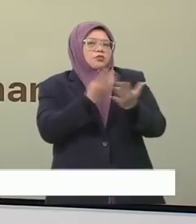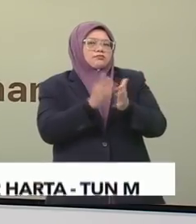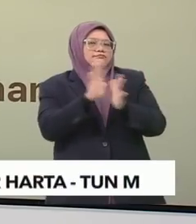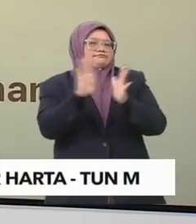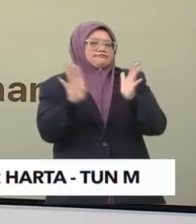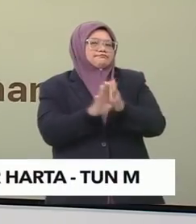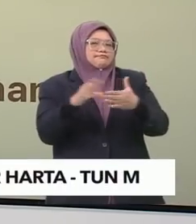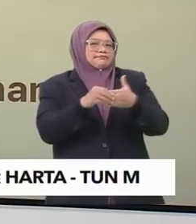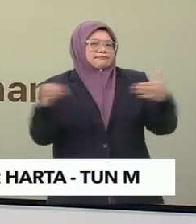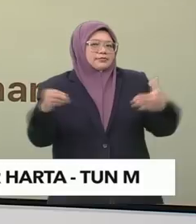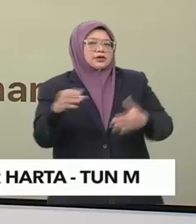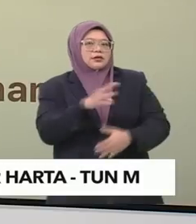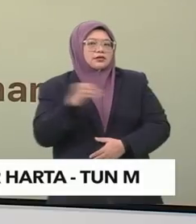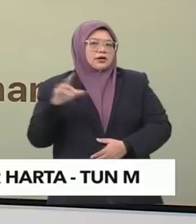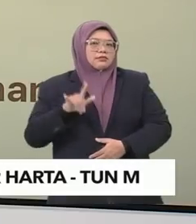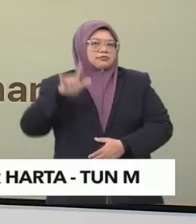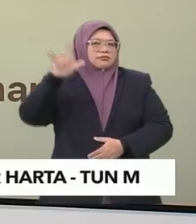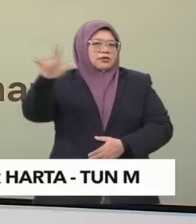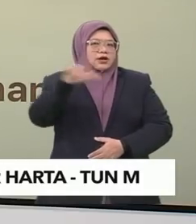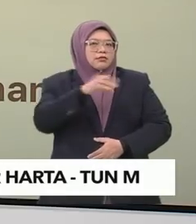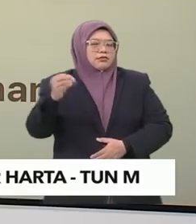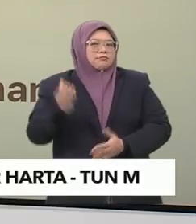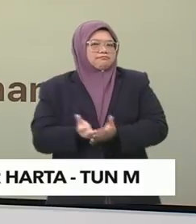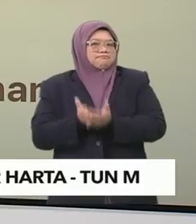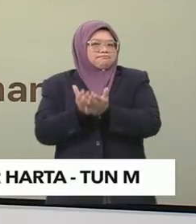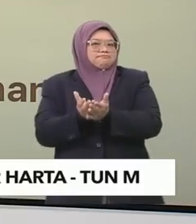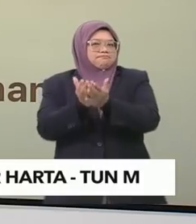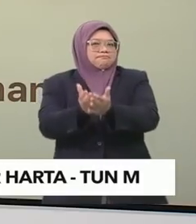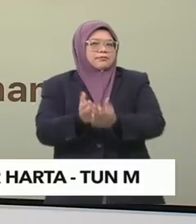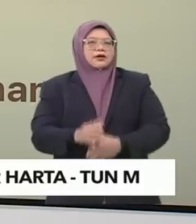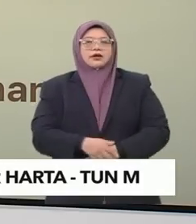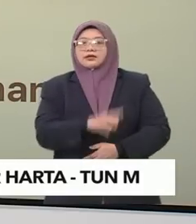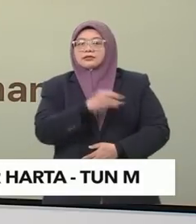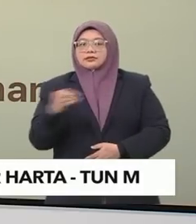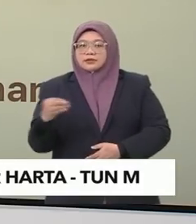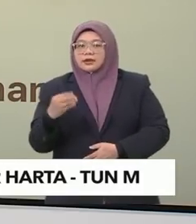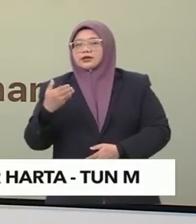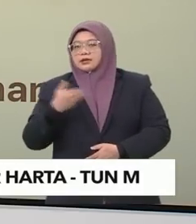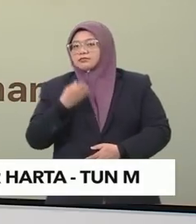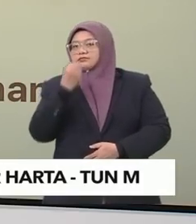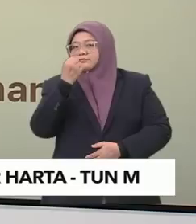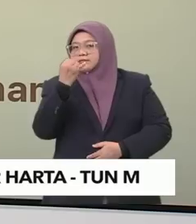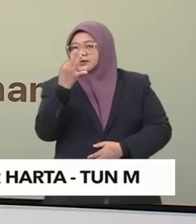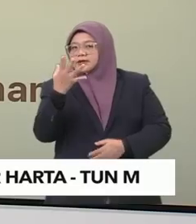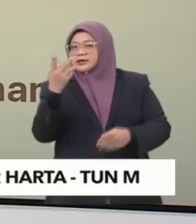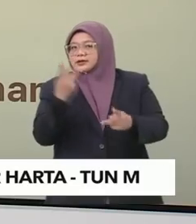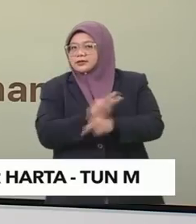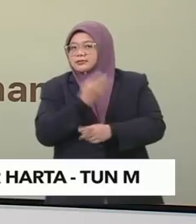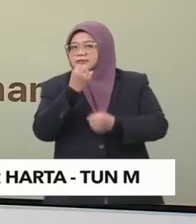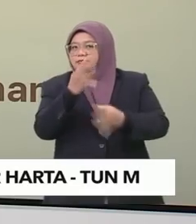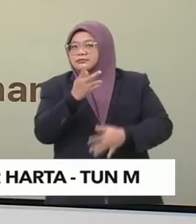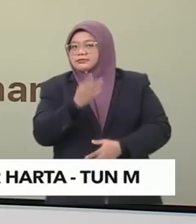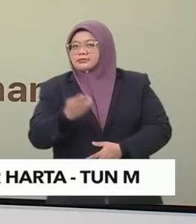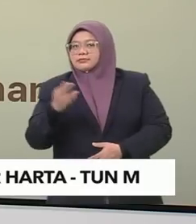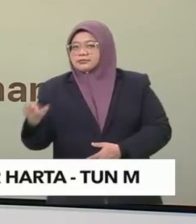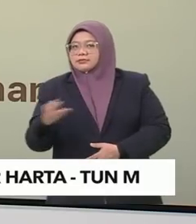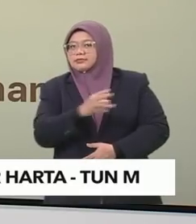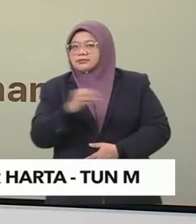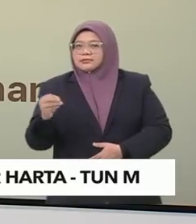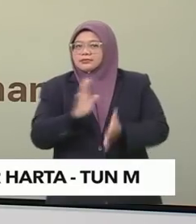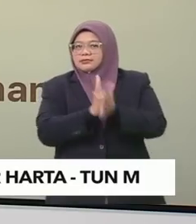Ringgit memiliki kapal terbang dan kapal Beliau juga mendakwah telah beberapa kali mengistirahatkan harta semasa